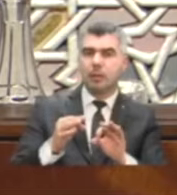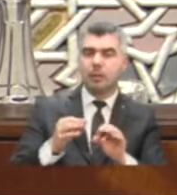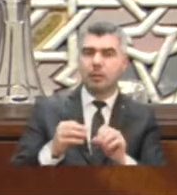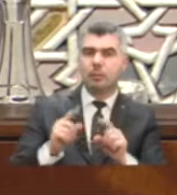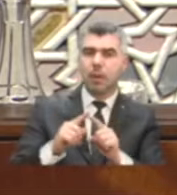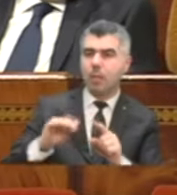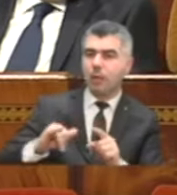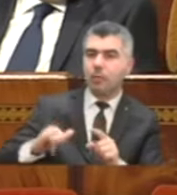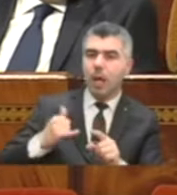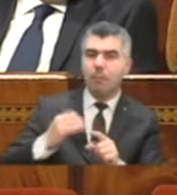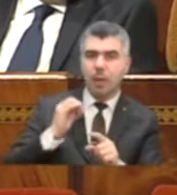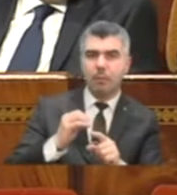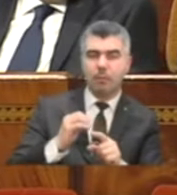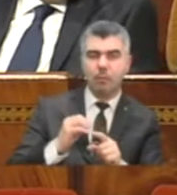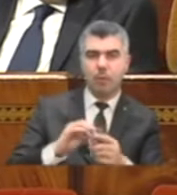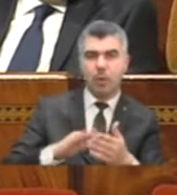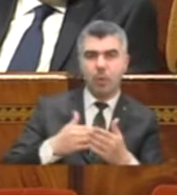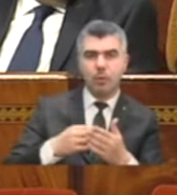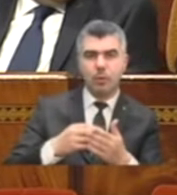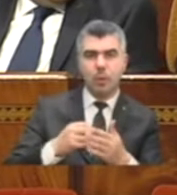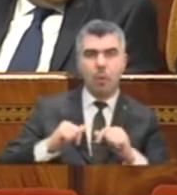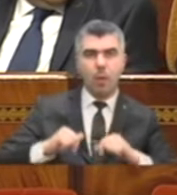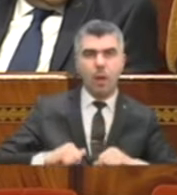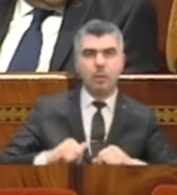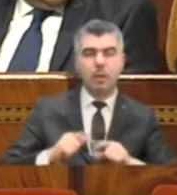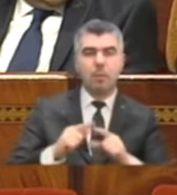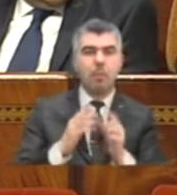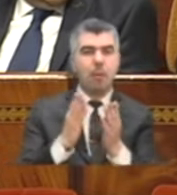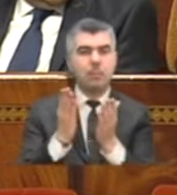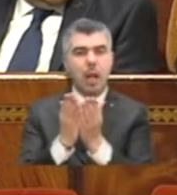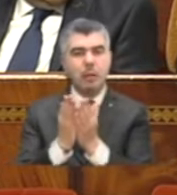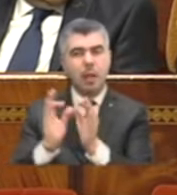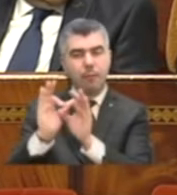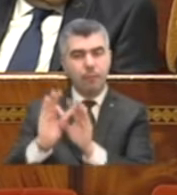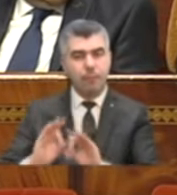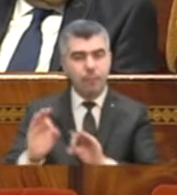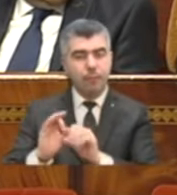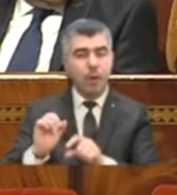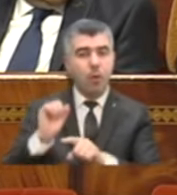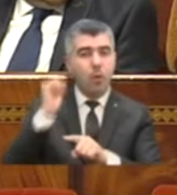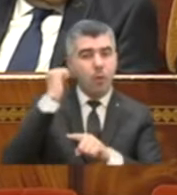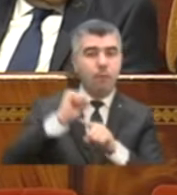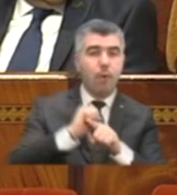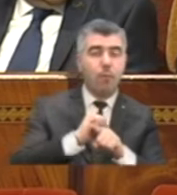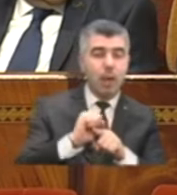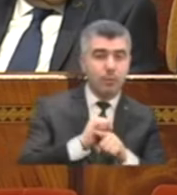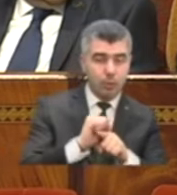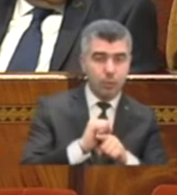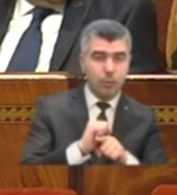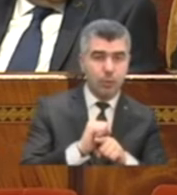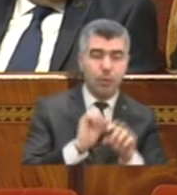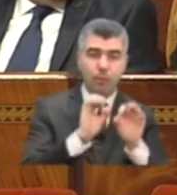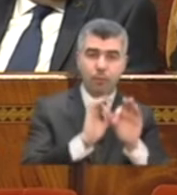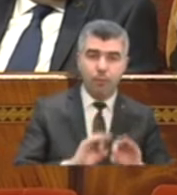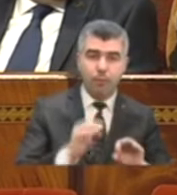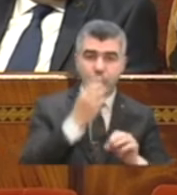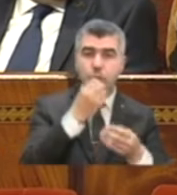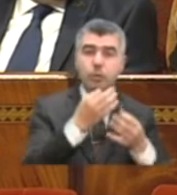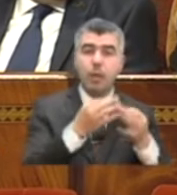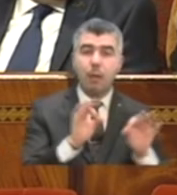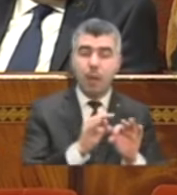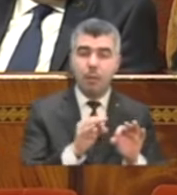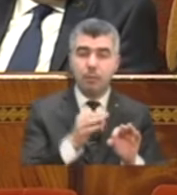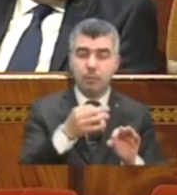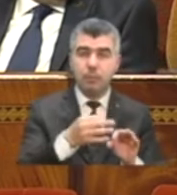اللي تكلم عليهم السيد الوزير اللي هما ما لقاوهم لا في المدرسه لا في التكوين لا في الشغل، هذوك اللي نيت اللي تكلمت عليهم سبورت، على ان في الواقع هذه